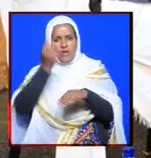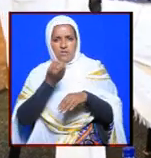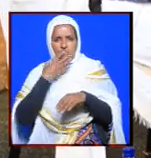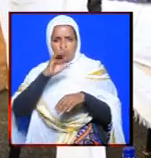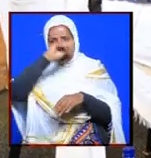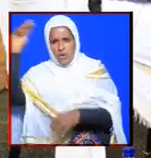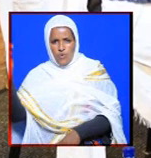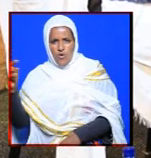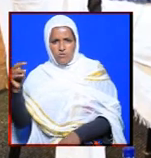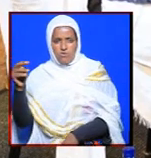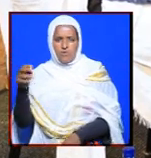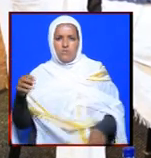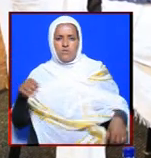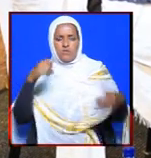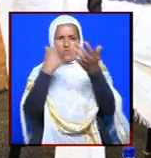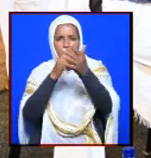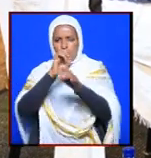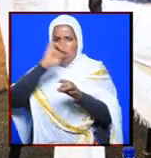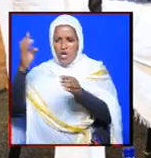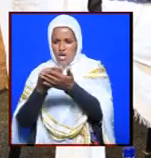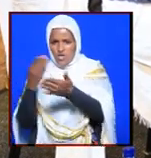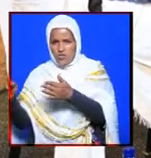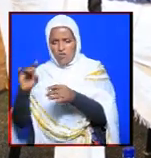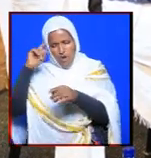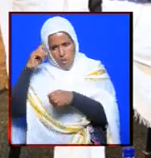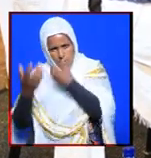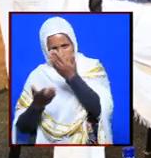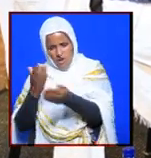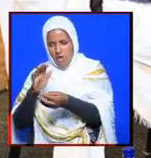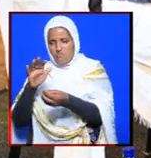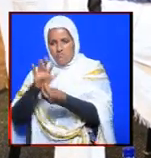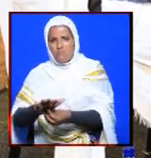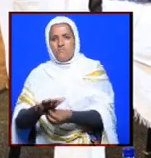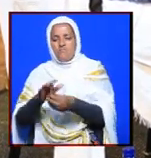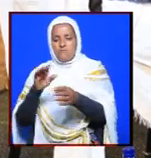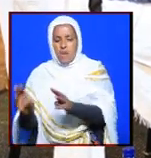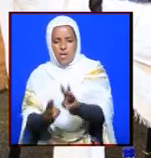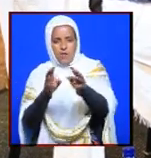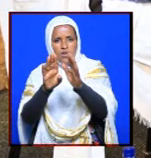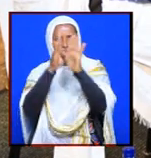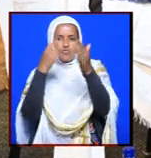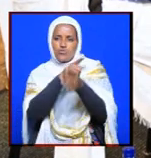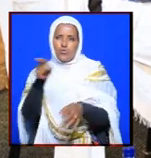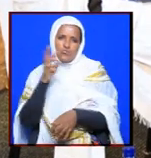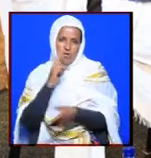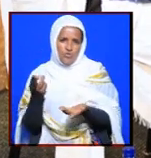ነው። እንደ ዴቪድ ሊቪንግስቶን የተባሉት ሚስዮናውያኑ ለቅኝ ገዢዎች ለባሪያ ንግድ መንገዱን የጠረጉት እነሱ ናቸው።